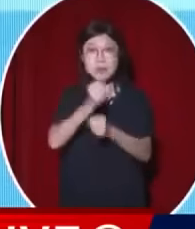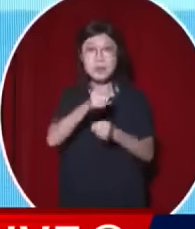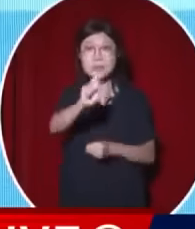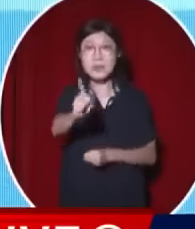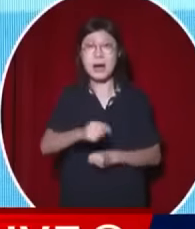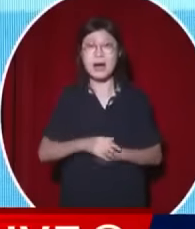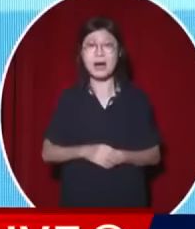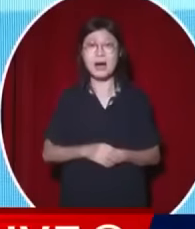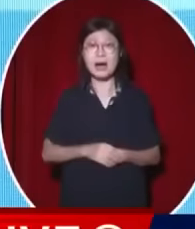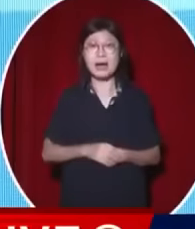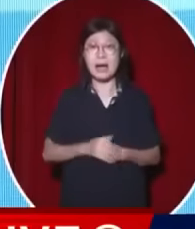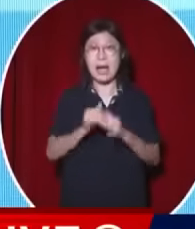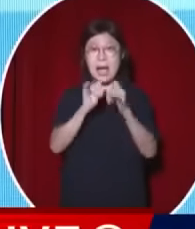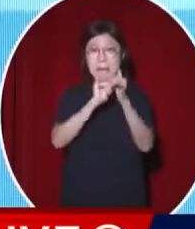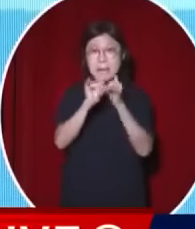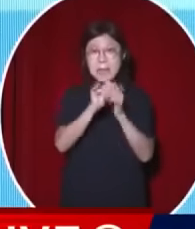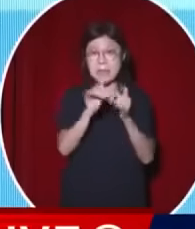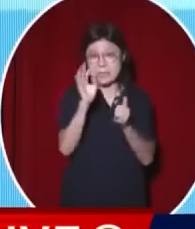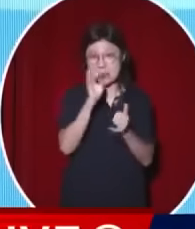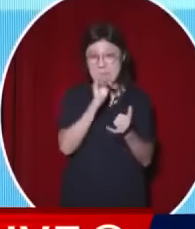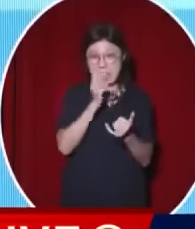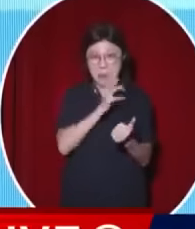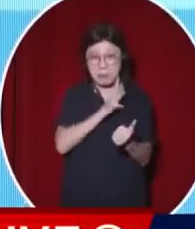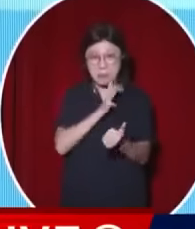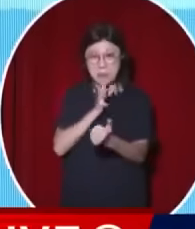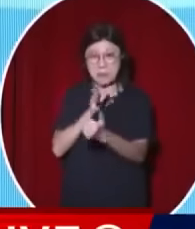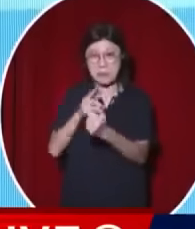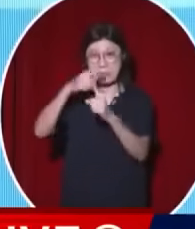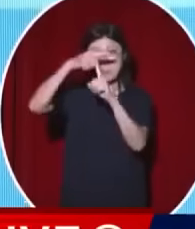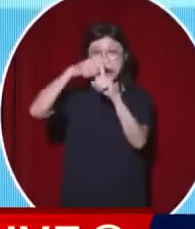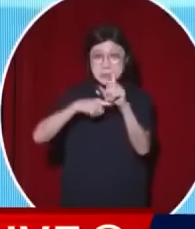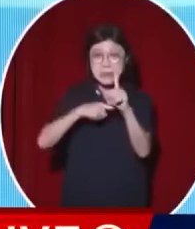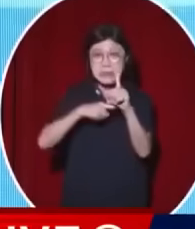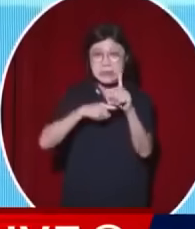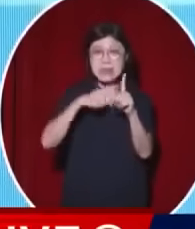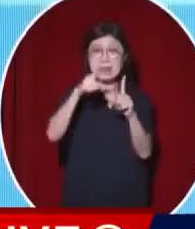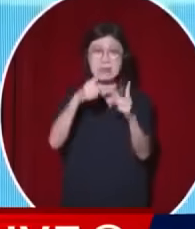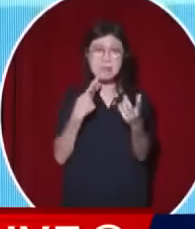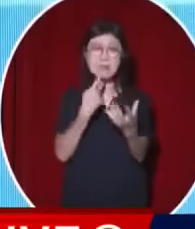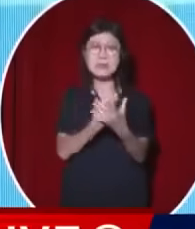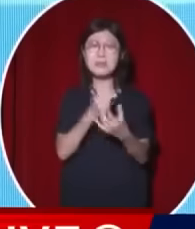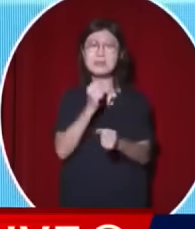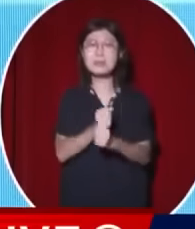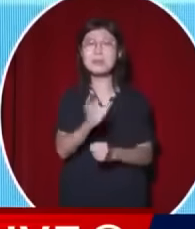鬼？民调这么低，淌什么浑水？也不为自己想一想。